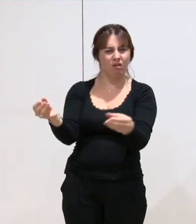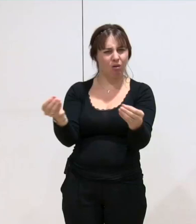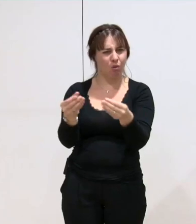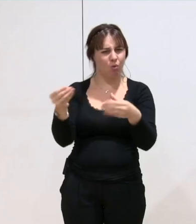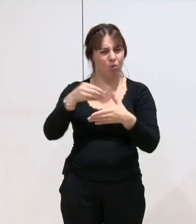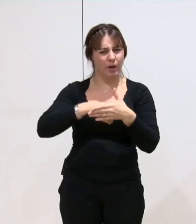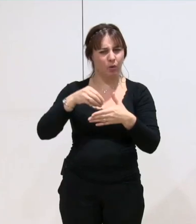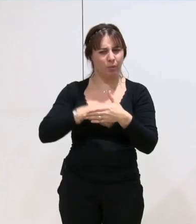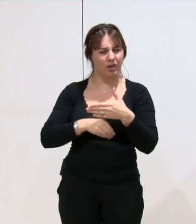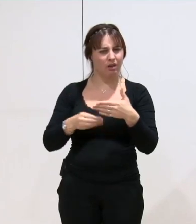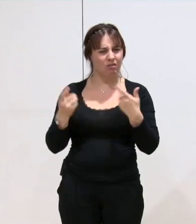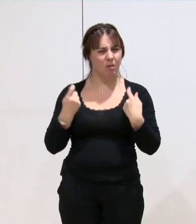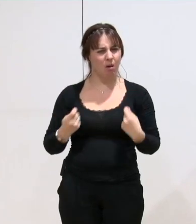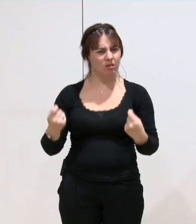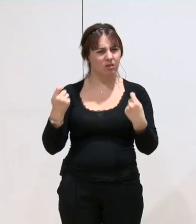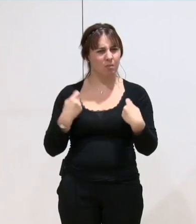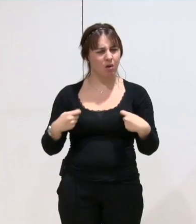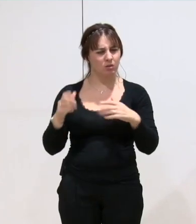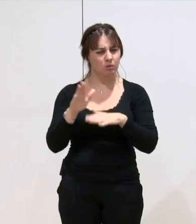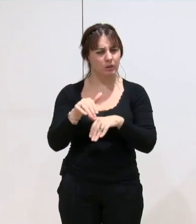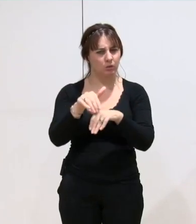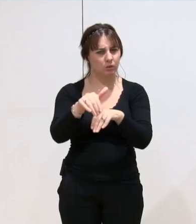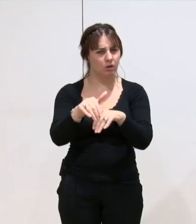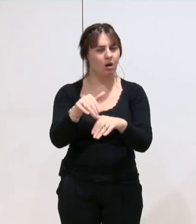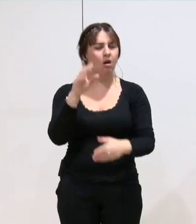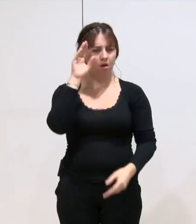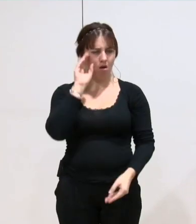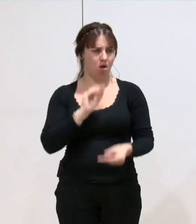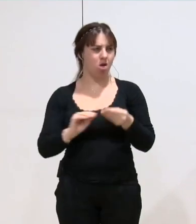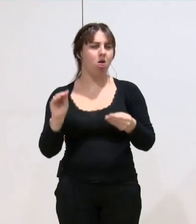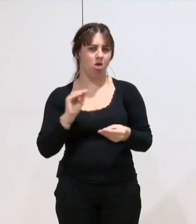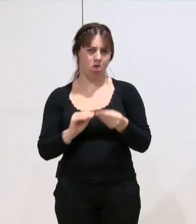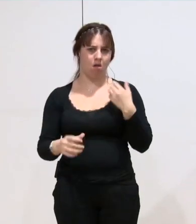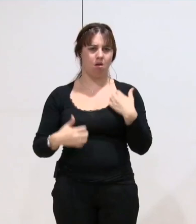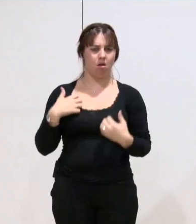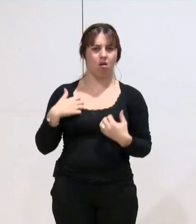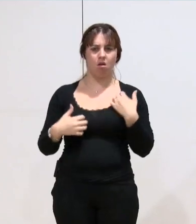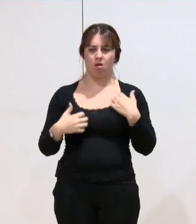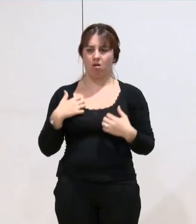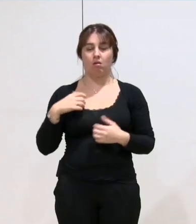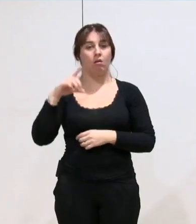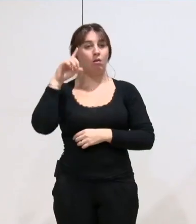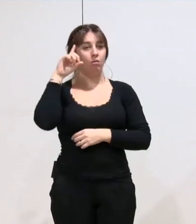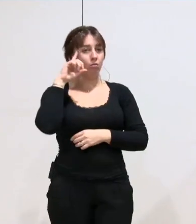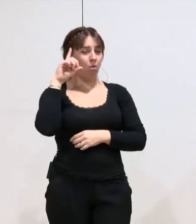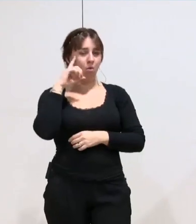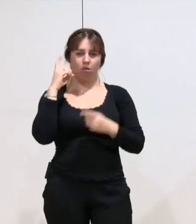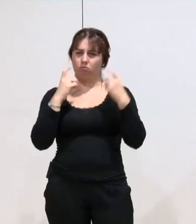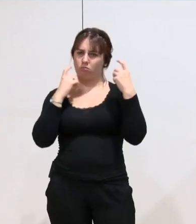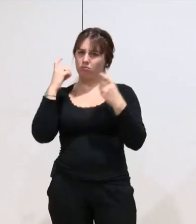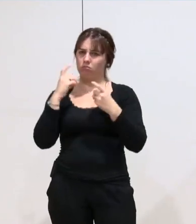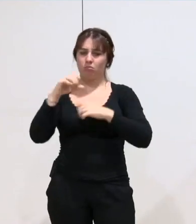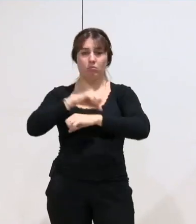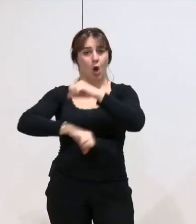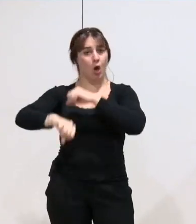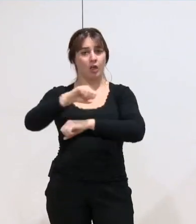nous pose une question parce que ça nous renvoie finalement à des choix d'organisation qui sont les